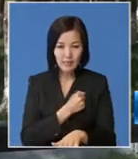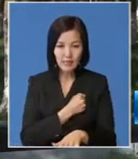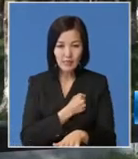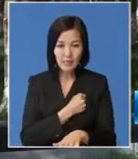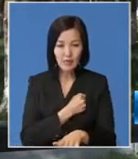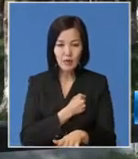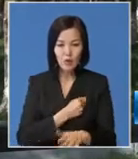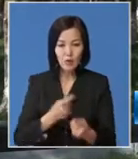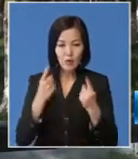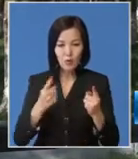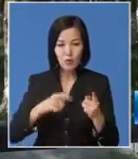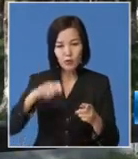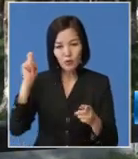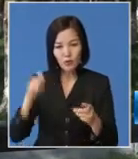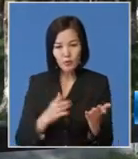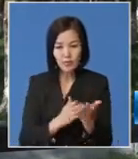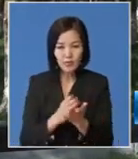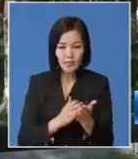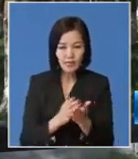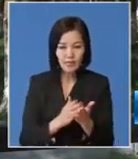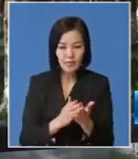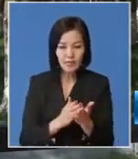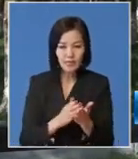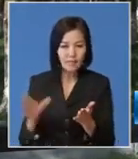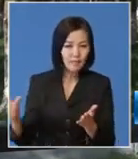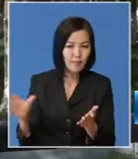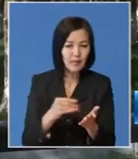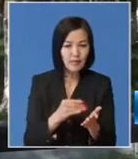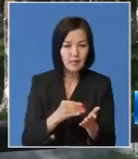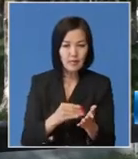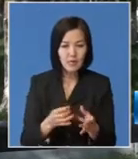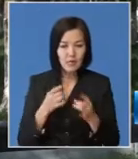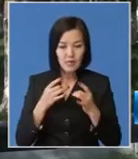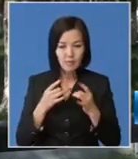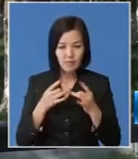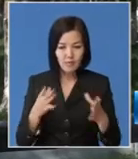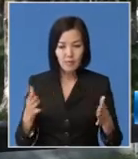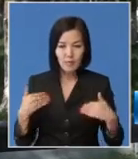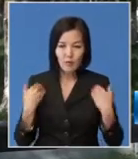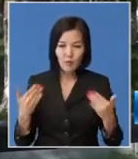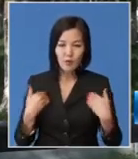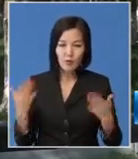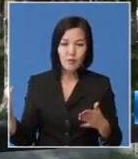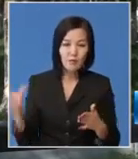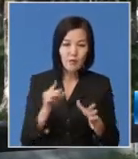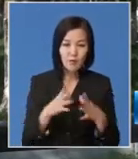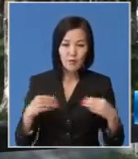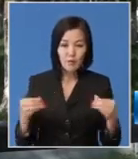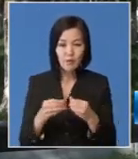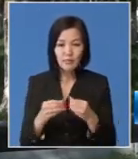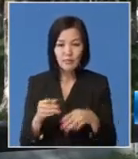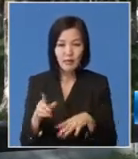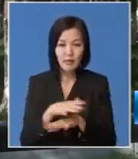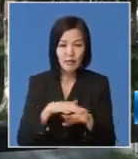соғысының ардагерлерін, Ауған соғысының ардагерлерін осы мерекемен шын жүректен құттықтаймын. Барлық отбасына,